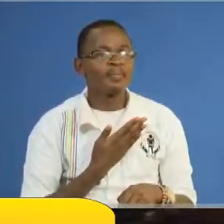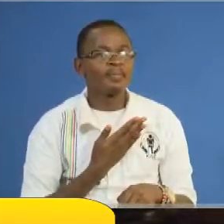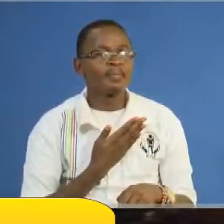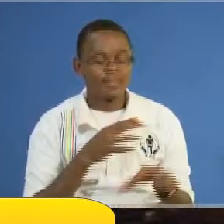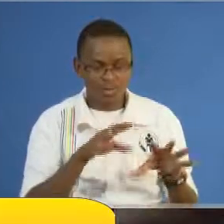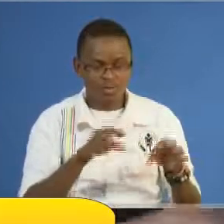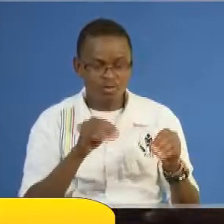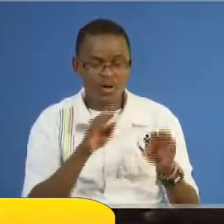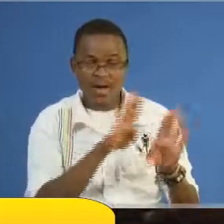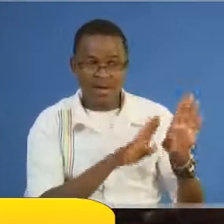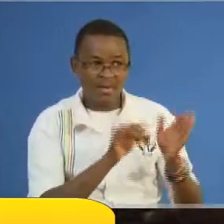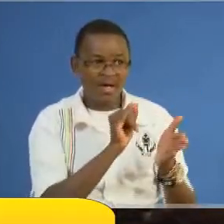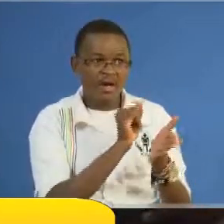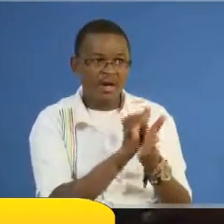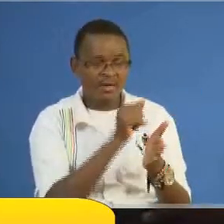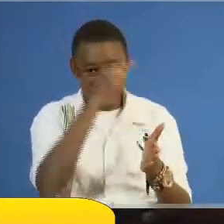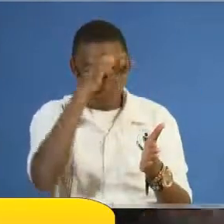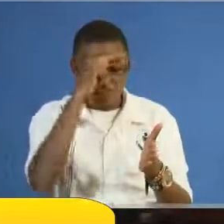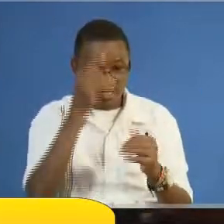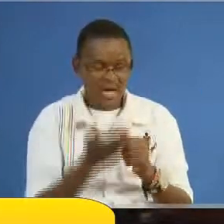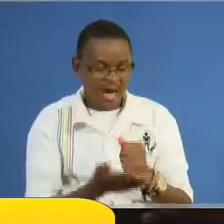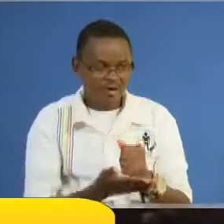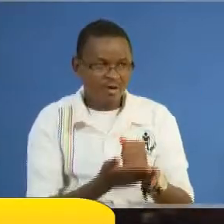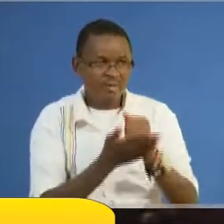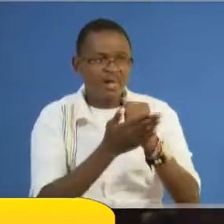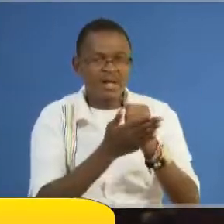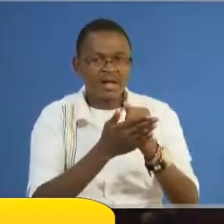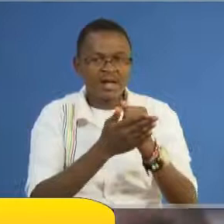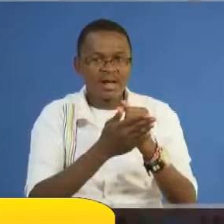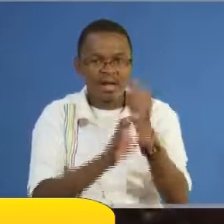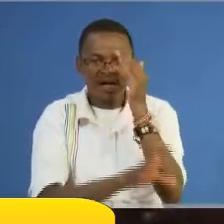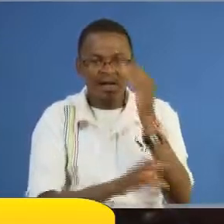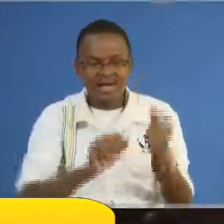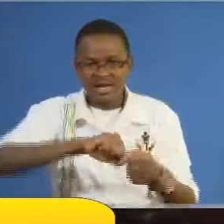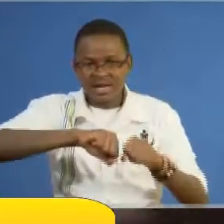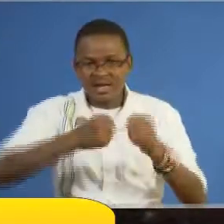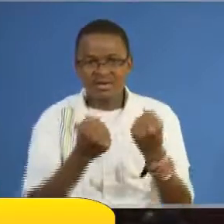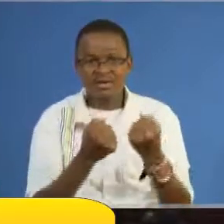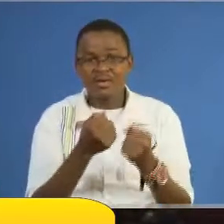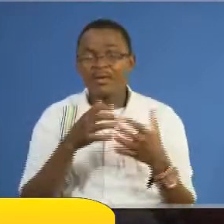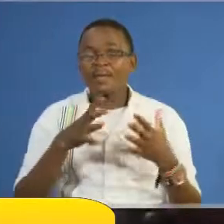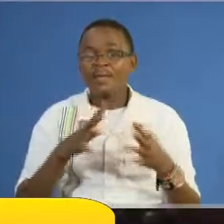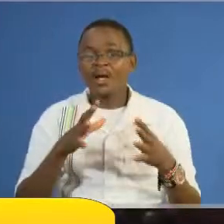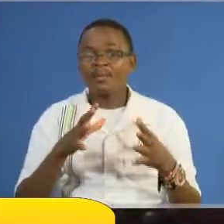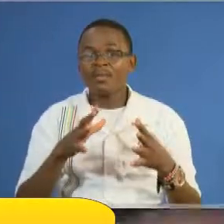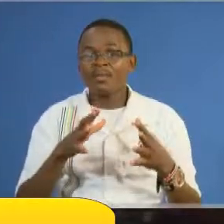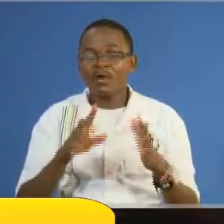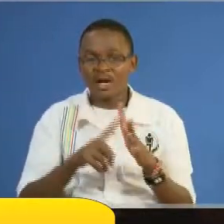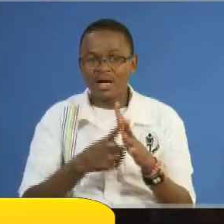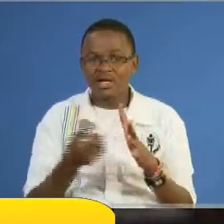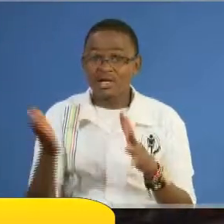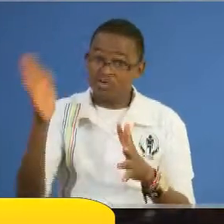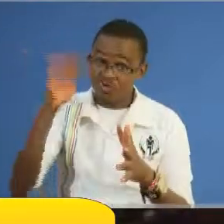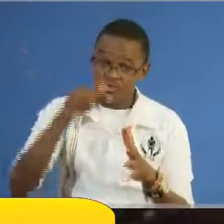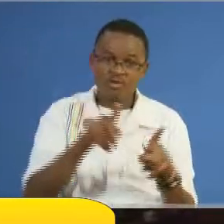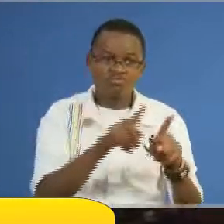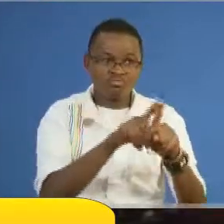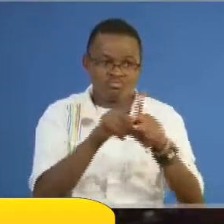musiike hiyo tabia, sababu haitatusaidia. Hii nchi inaharibika, na tunataka muwe wale watu ambao wataenda kuturudisha kwa